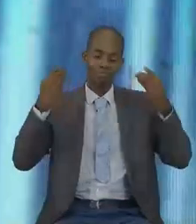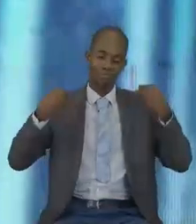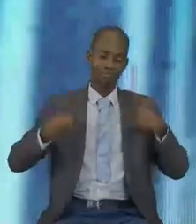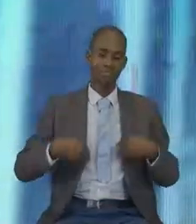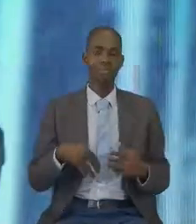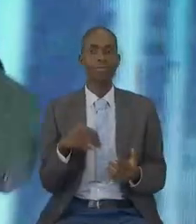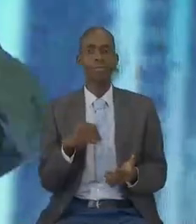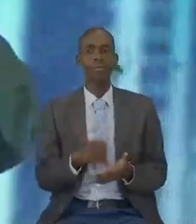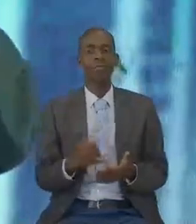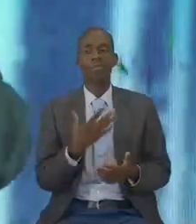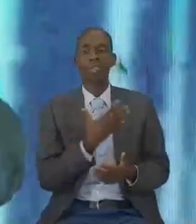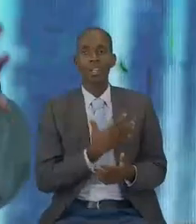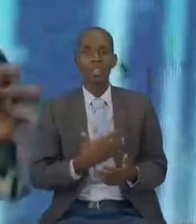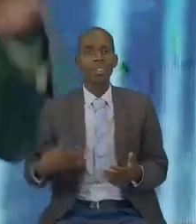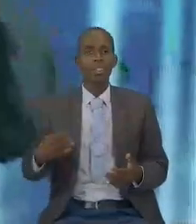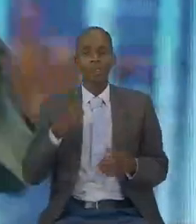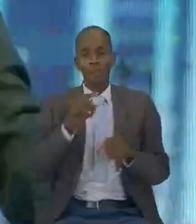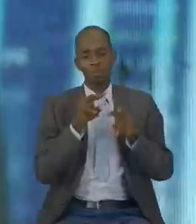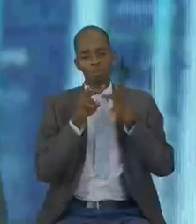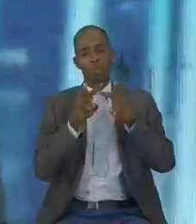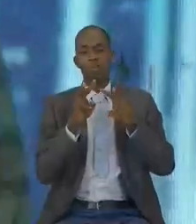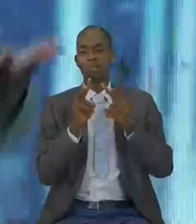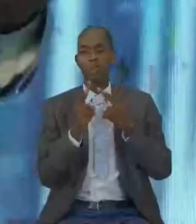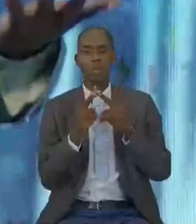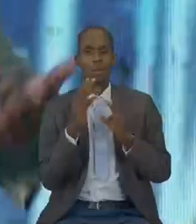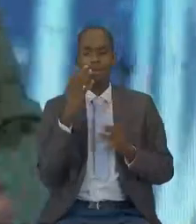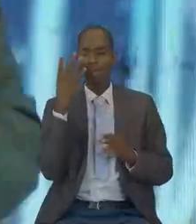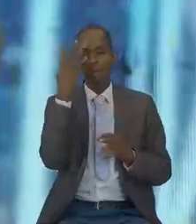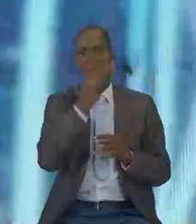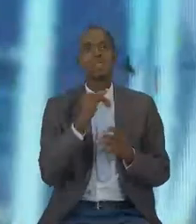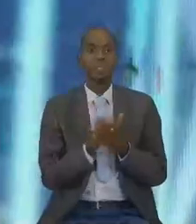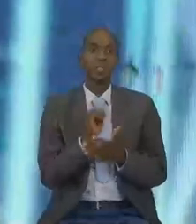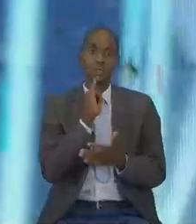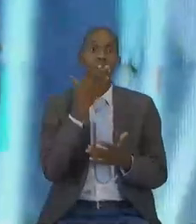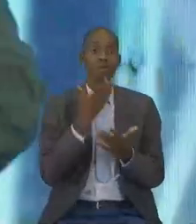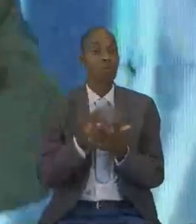robes, des robes blanches et vous portez ça. Et vous avez l'air